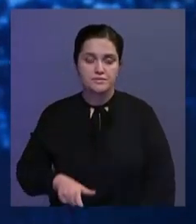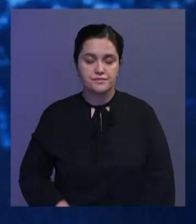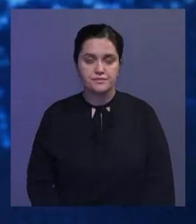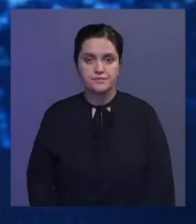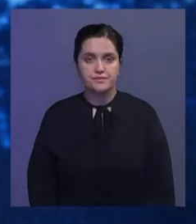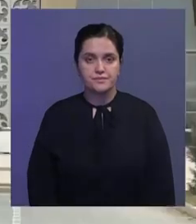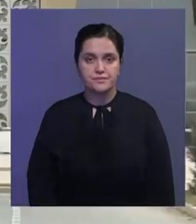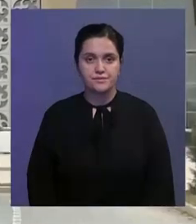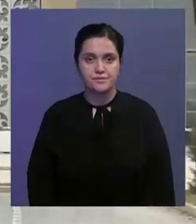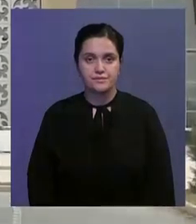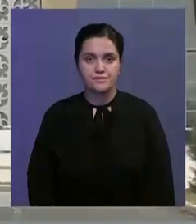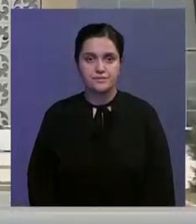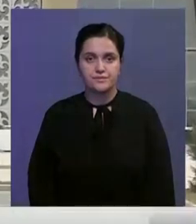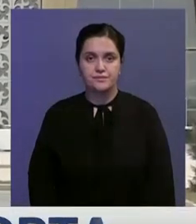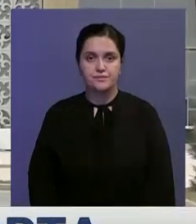Габитов.